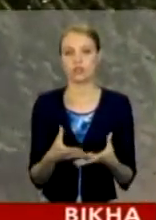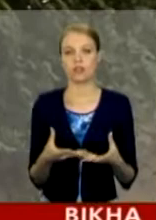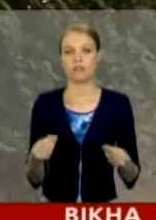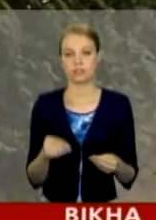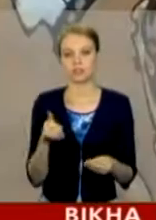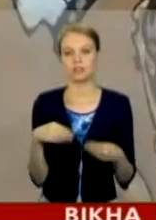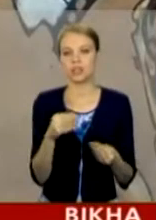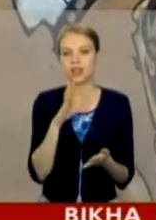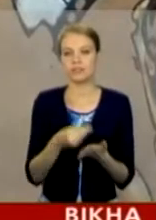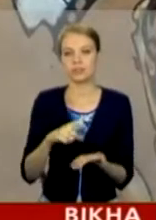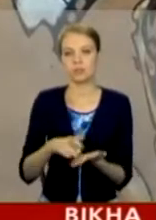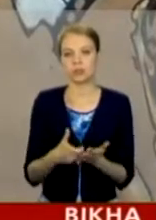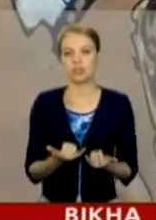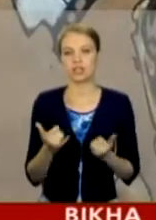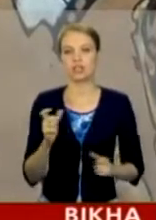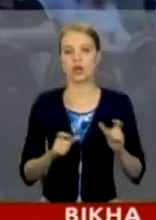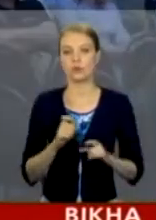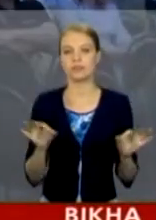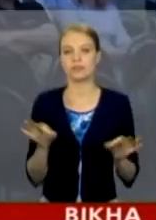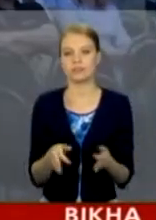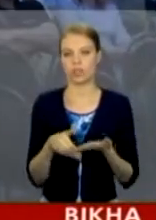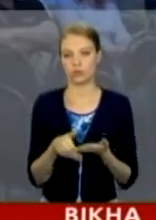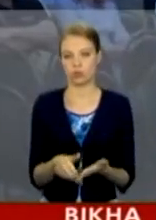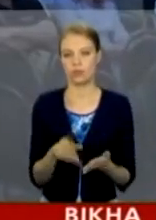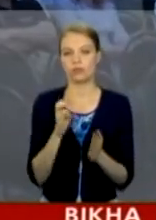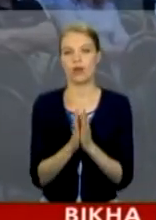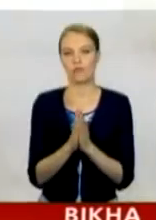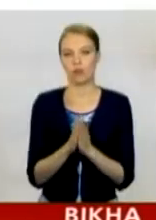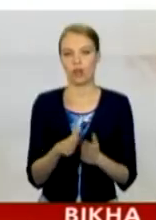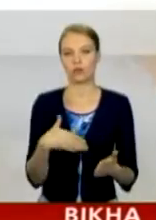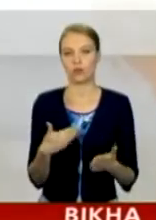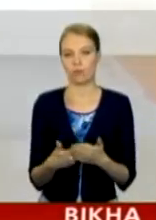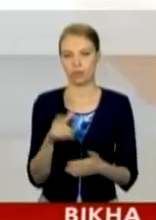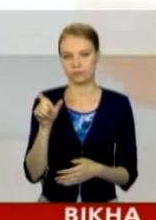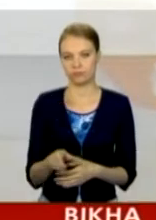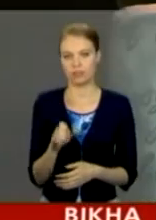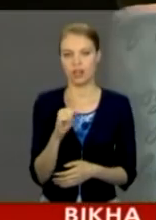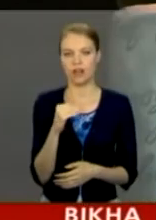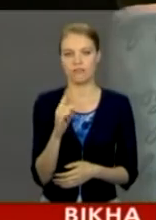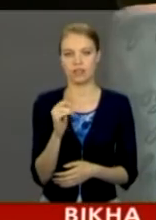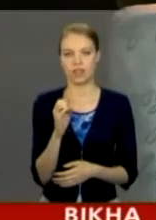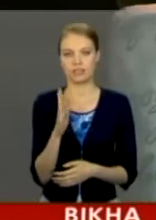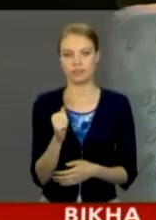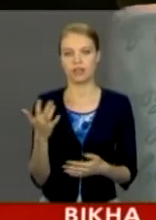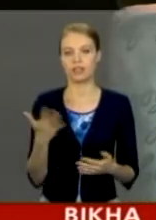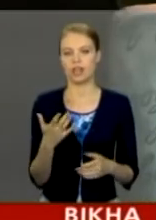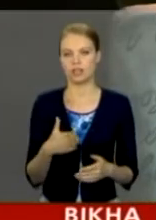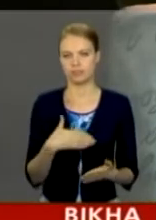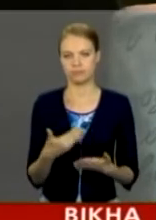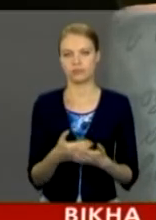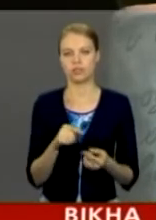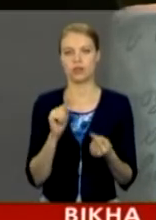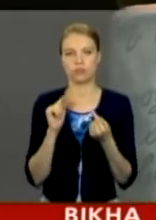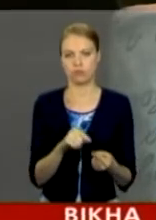арт-центр надав своє приміщення для курсів невідкладної допомоги на прохання громадського активіста Геннадія Афанасьєва, що затято виступав